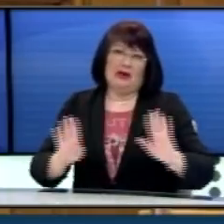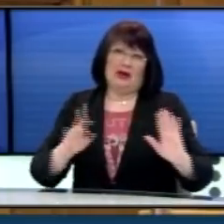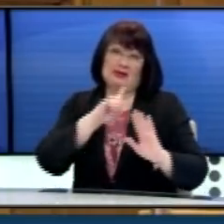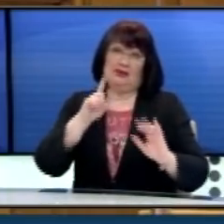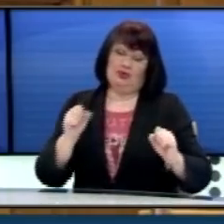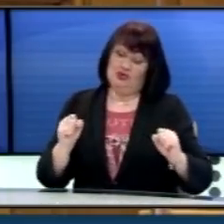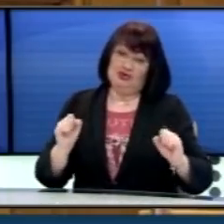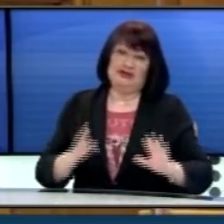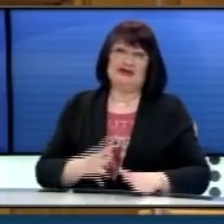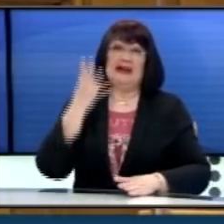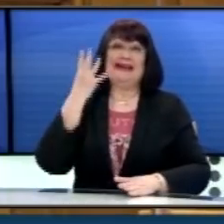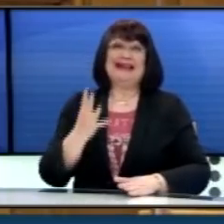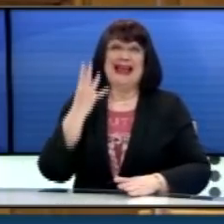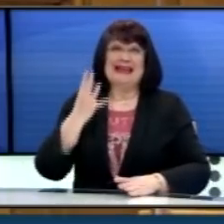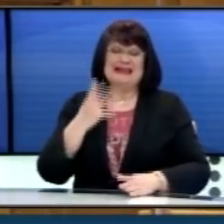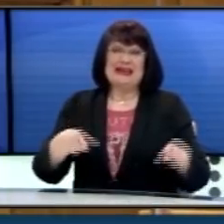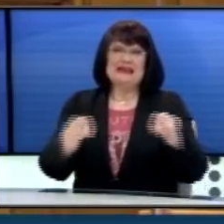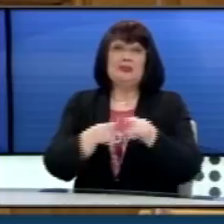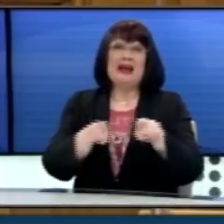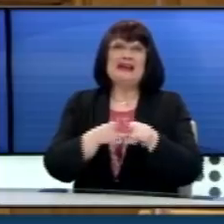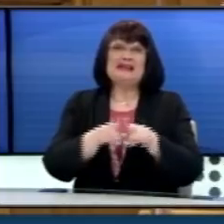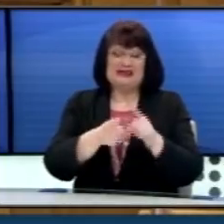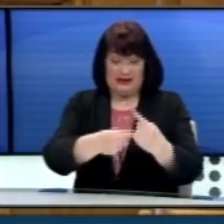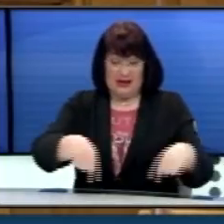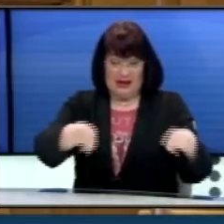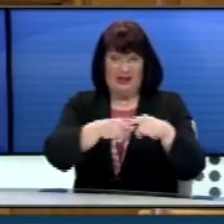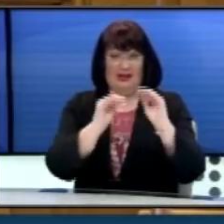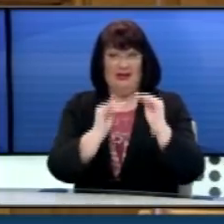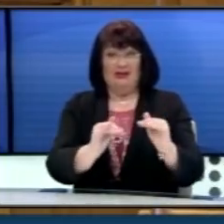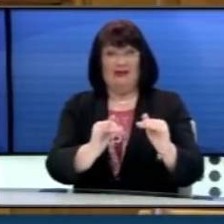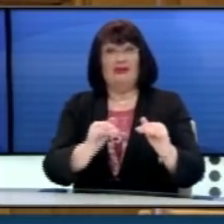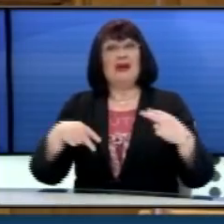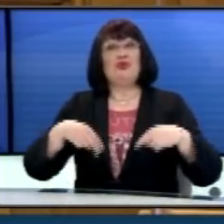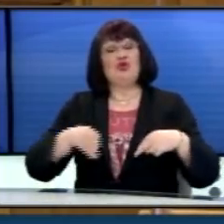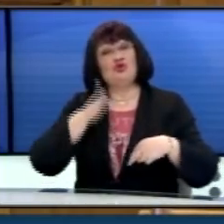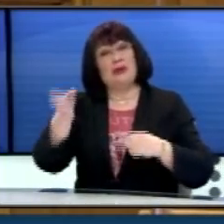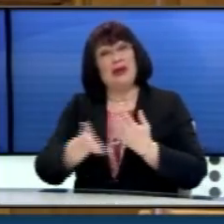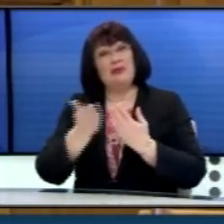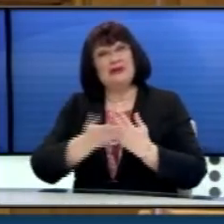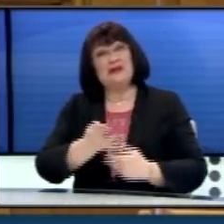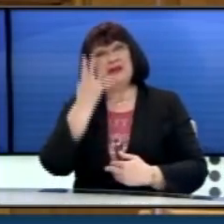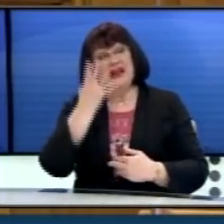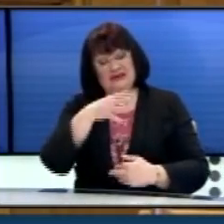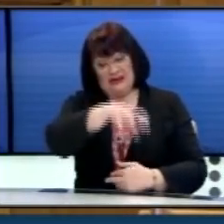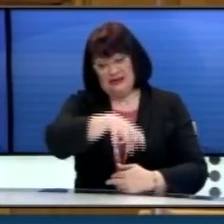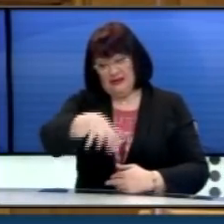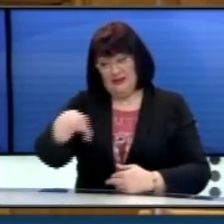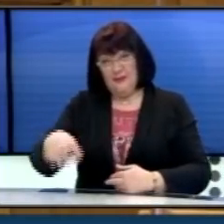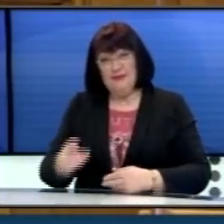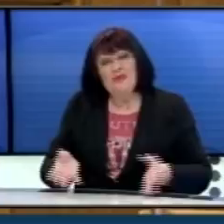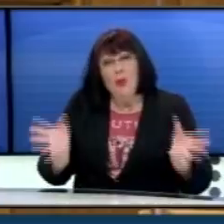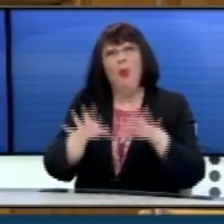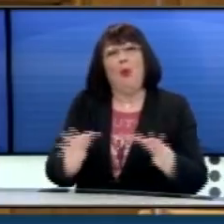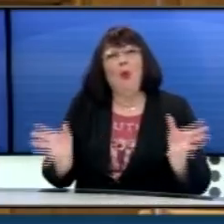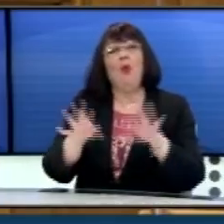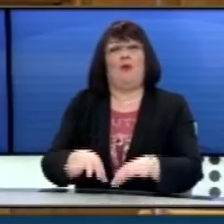4 διασωληνωμένους σε κοινό θάλαμο μετρούσε τον Τζάνιο την ώρα της επίσκεψης του Υπουργού. Προστιθέμενοι σε δεκάδες άλλους